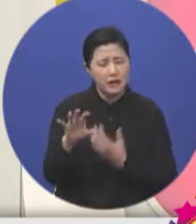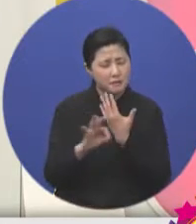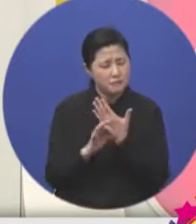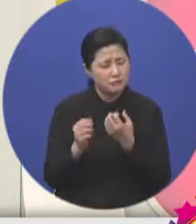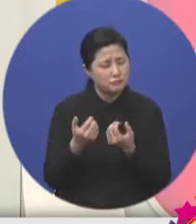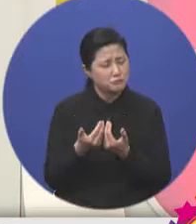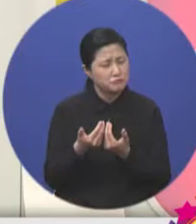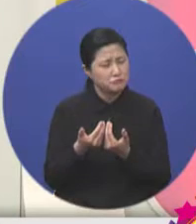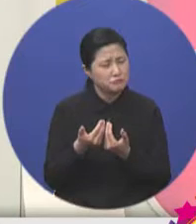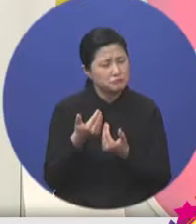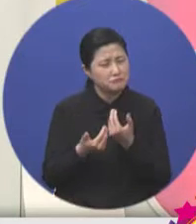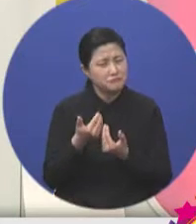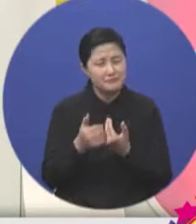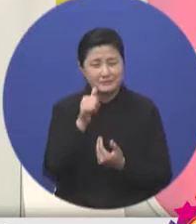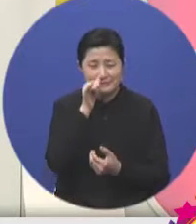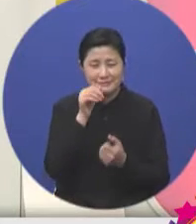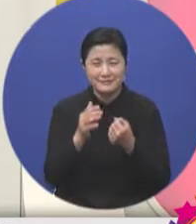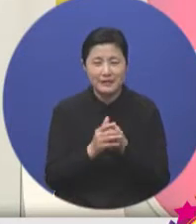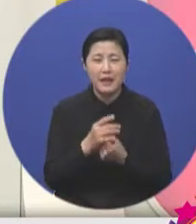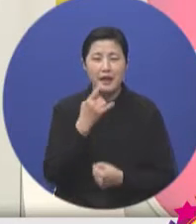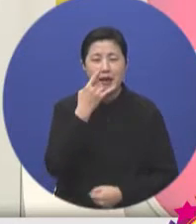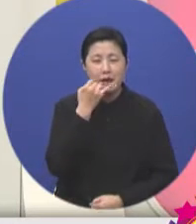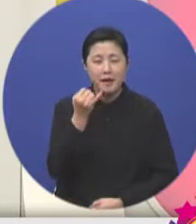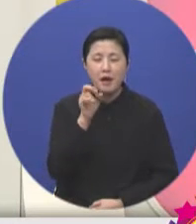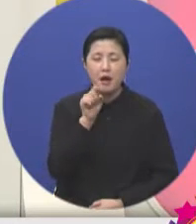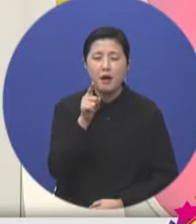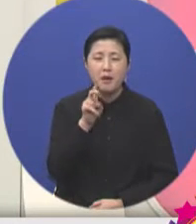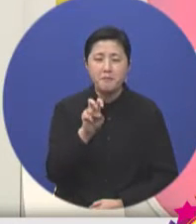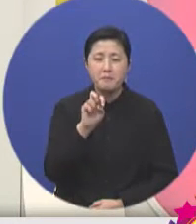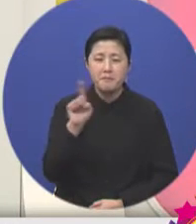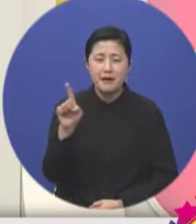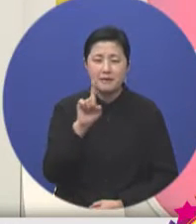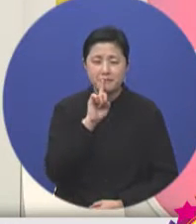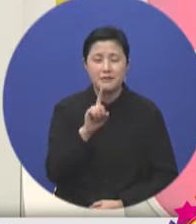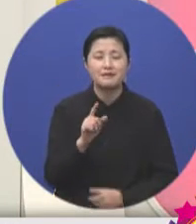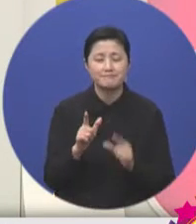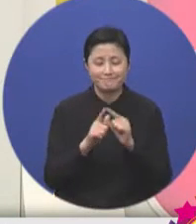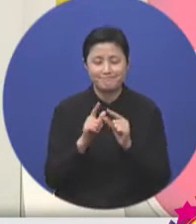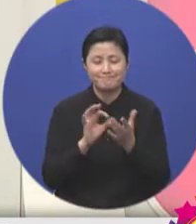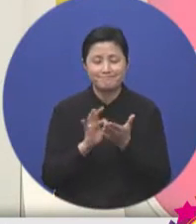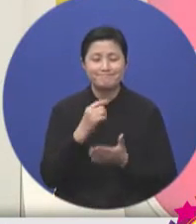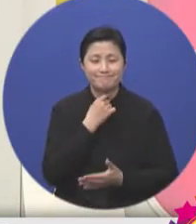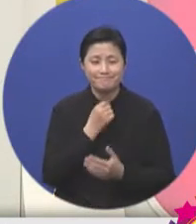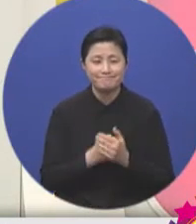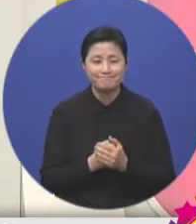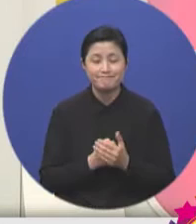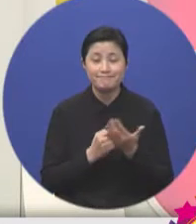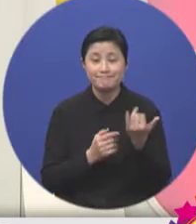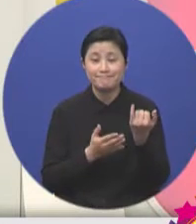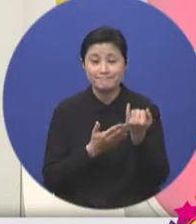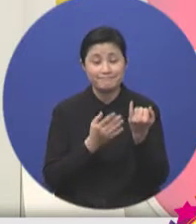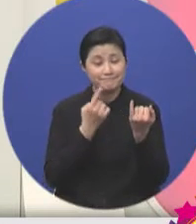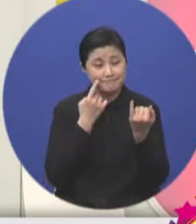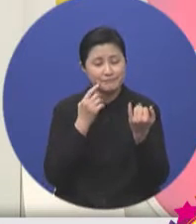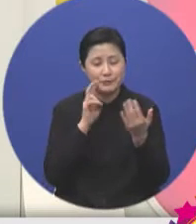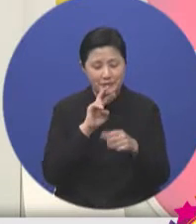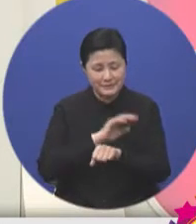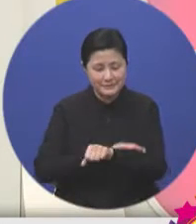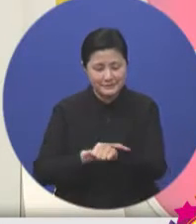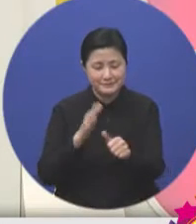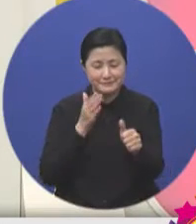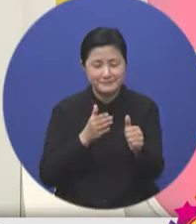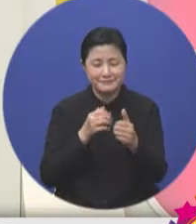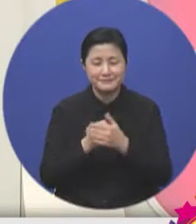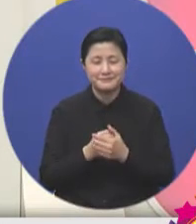멀어지는 느낌? 그래서 저는 엄마라고 하고 싶어요. 저 우리 홍구의 어머니. 예. 그러면 노래 잘